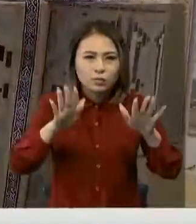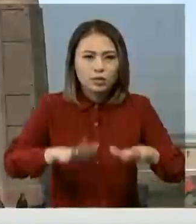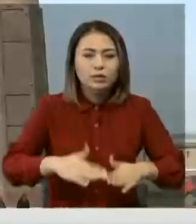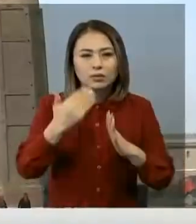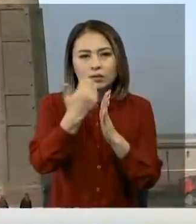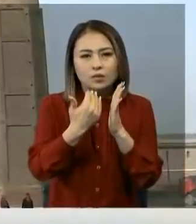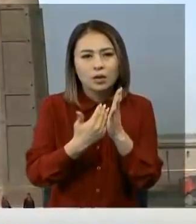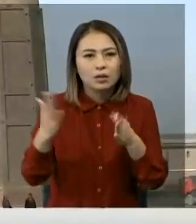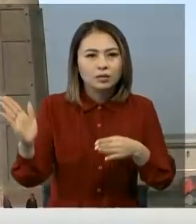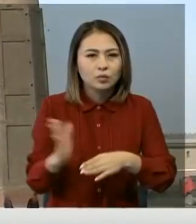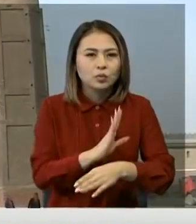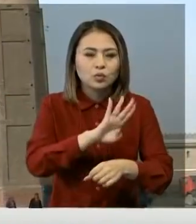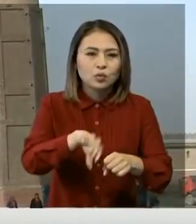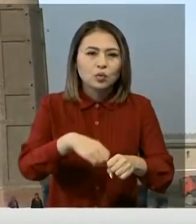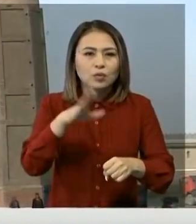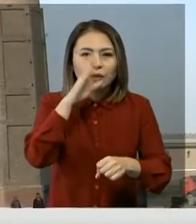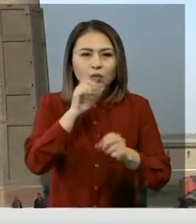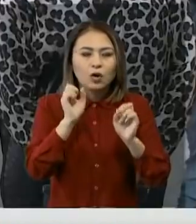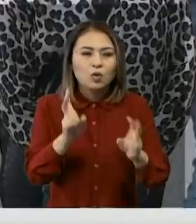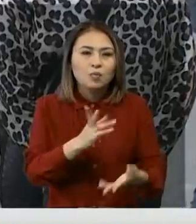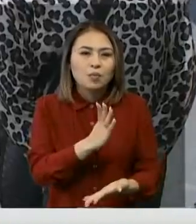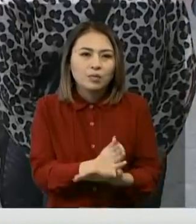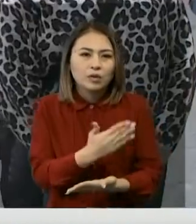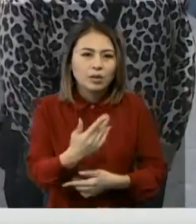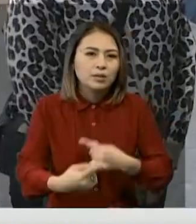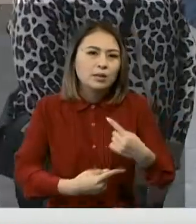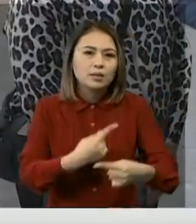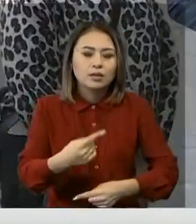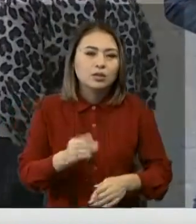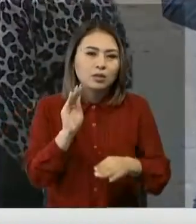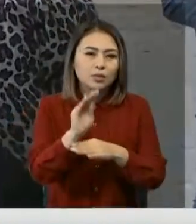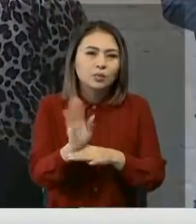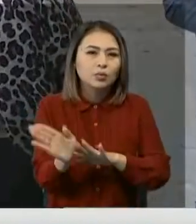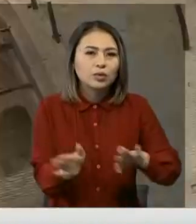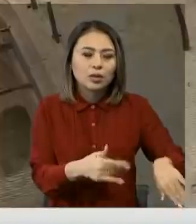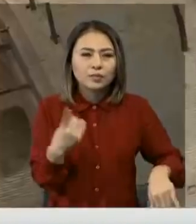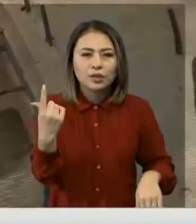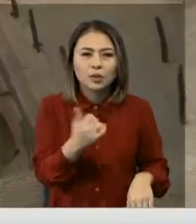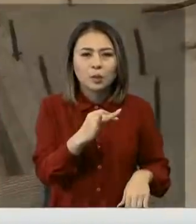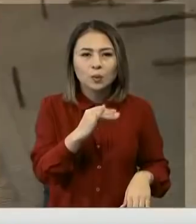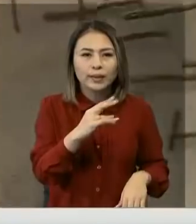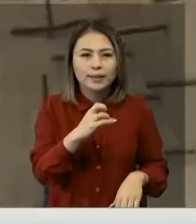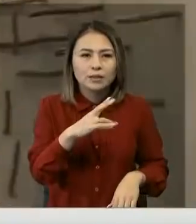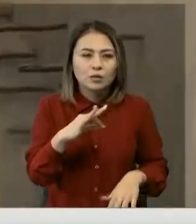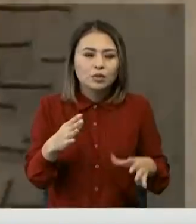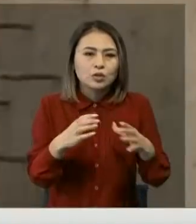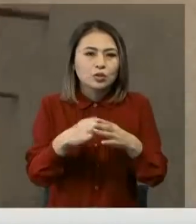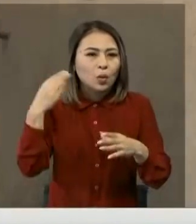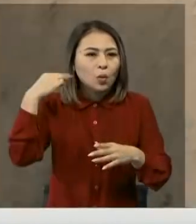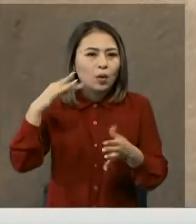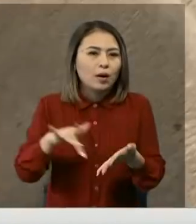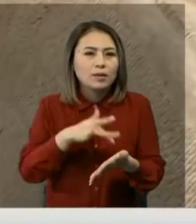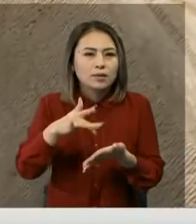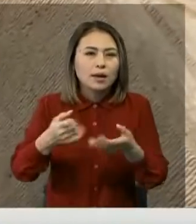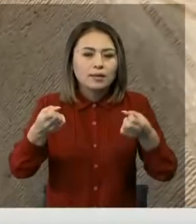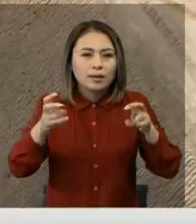мәдени мұралар тізімінен алынып, жойылып кету қаупы бар мұралар санатына жатқызылады. Өткен аптада ЮНЕСКО-ның сарапшылары Түркістан